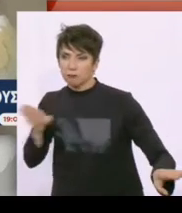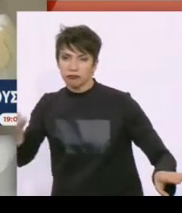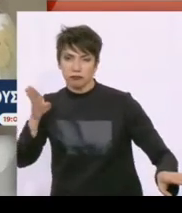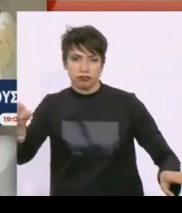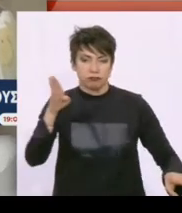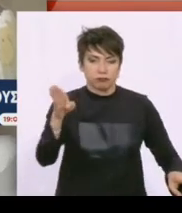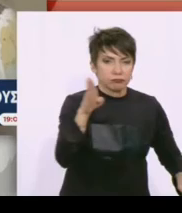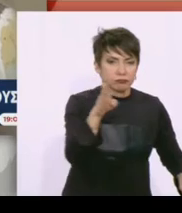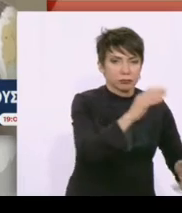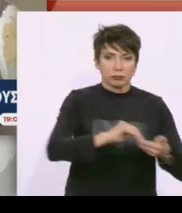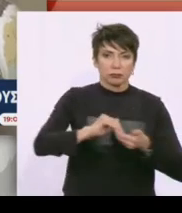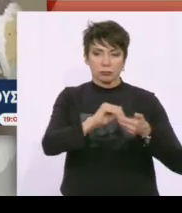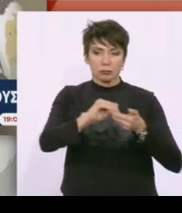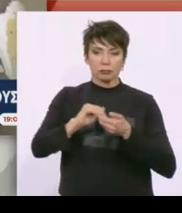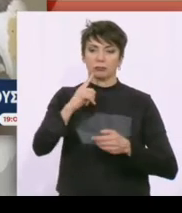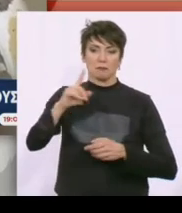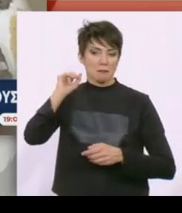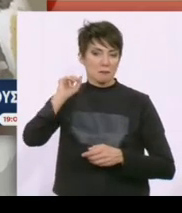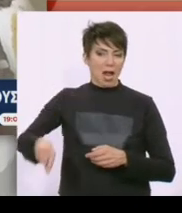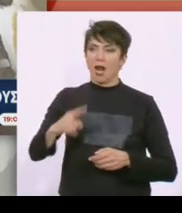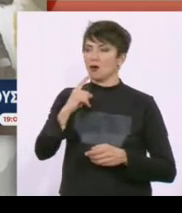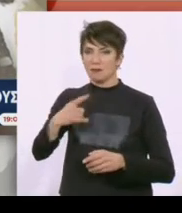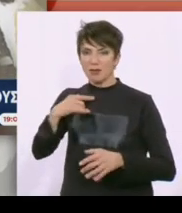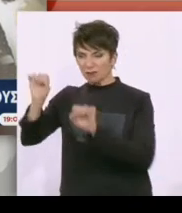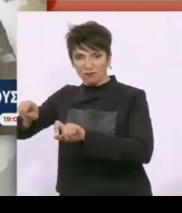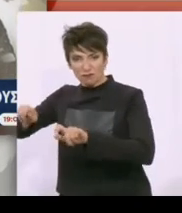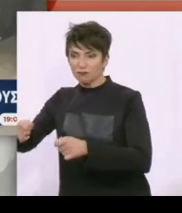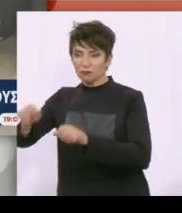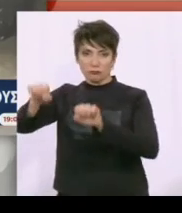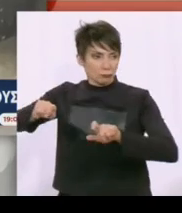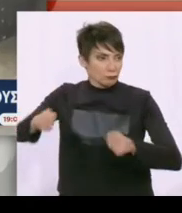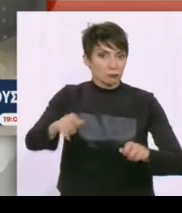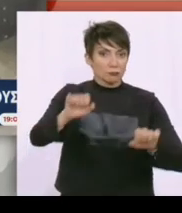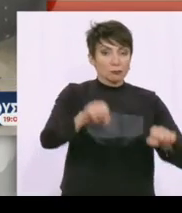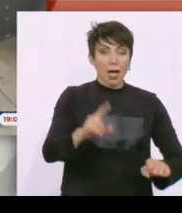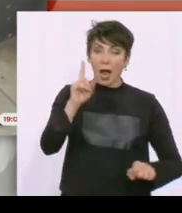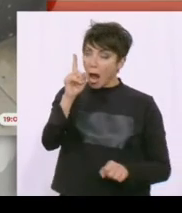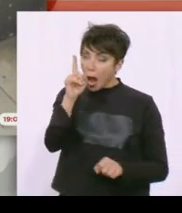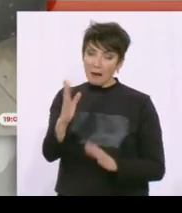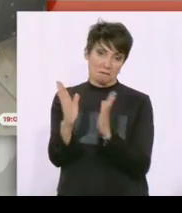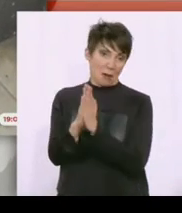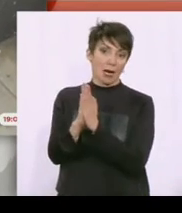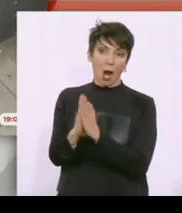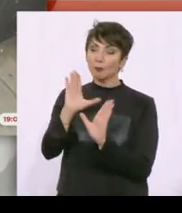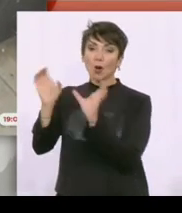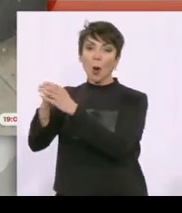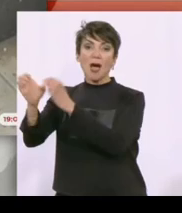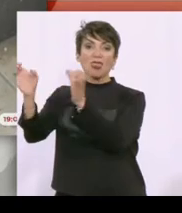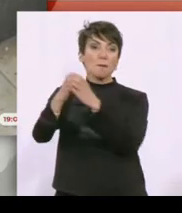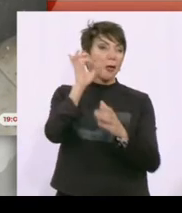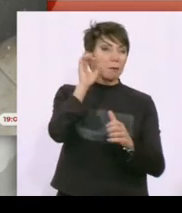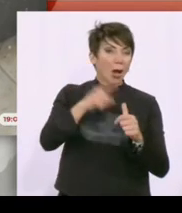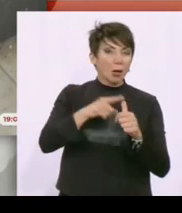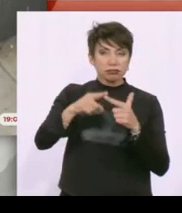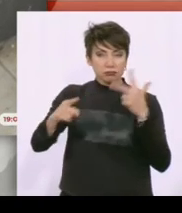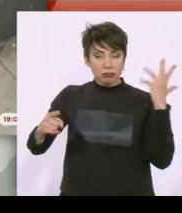στους συνδέσμους που λειτουργούν παράνομα και τους κλείνει. Οφείλουν και οι ίδιες οι ομάδες να συνεργαστούν με την